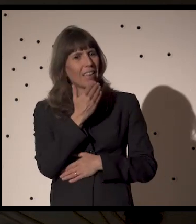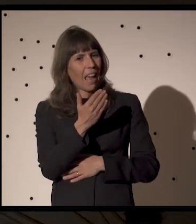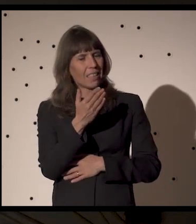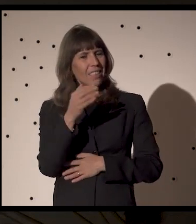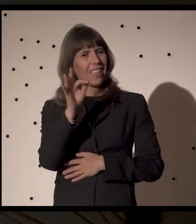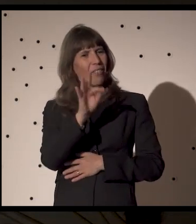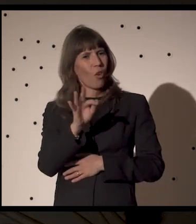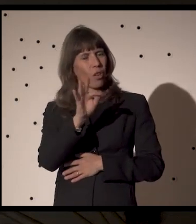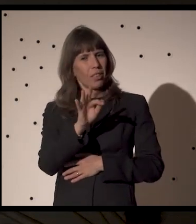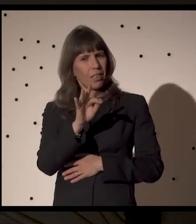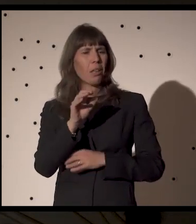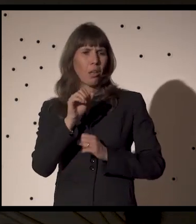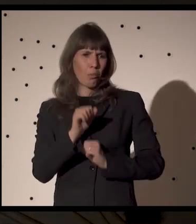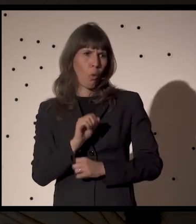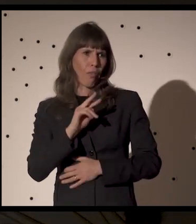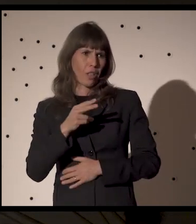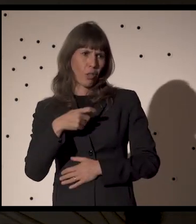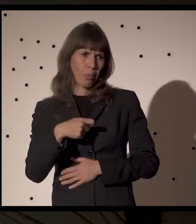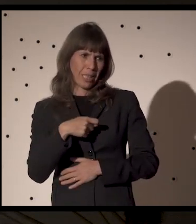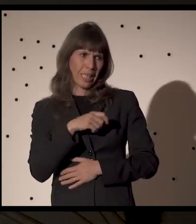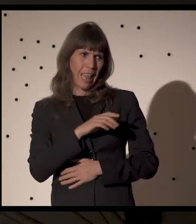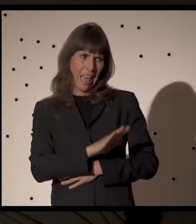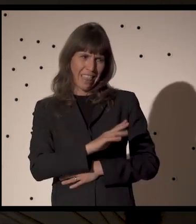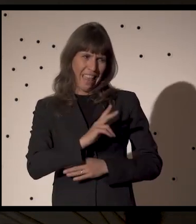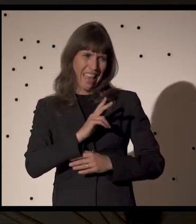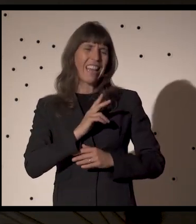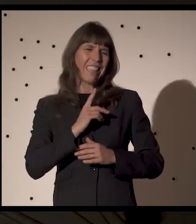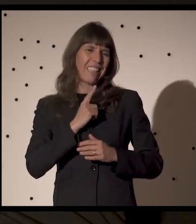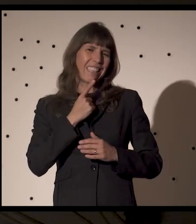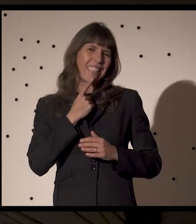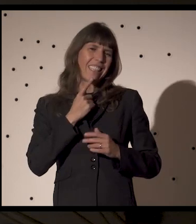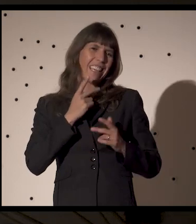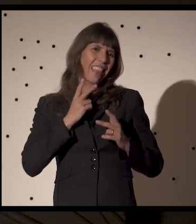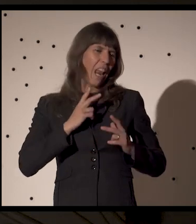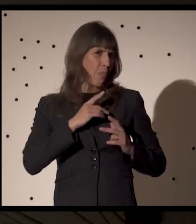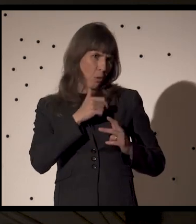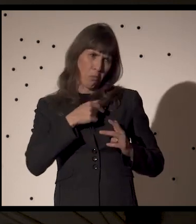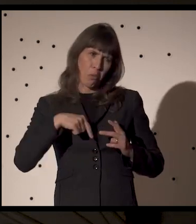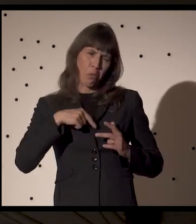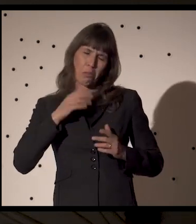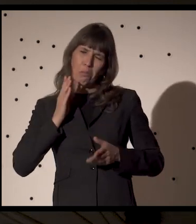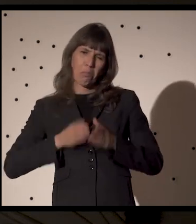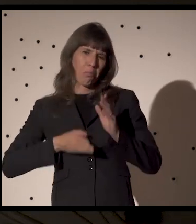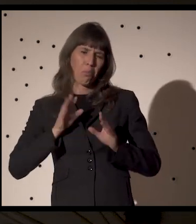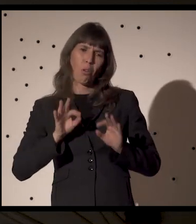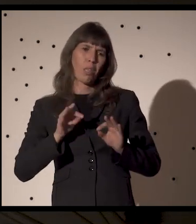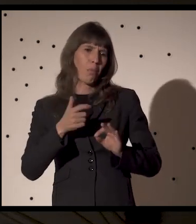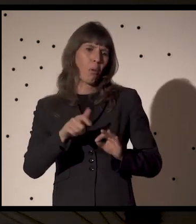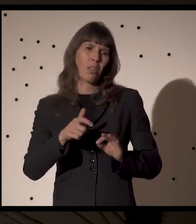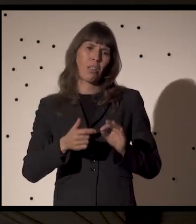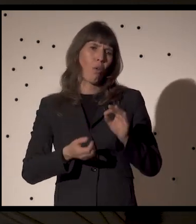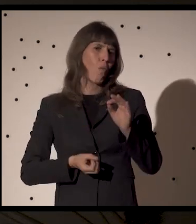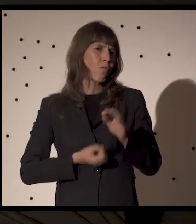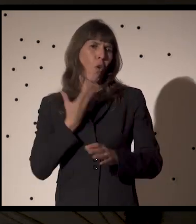rassicurare la vicepresidente che su questa strada continueremo a collaborare a lungo perché proprio nella vocazione del Piccolo Teatro Grazie